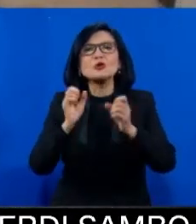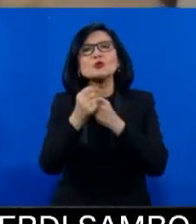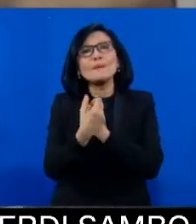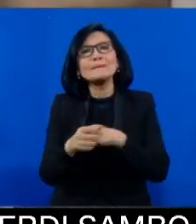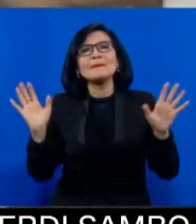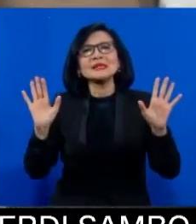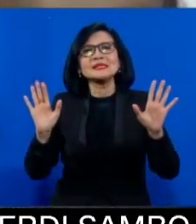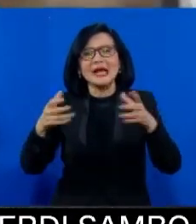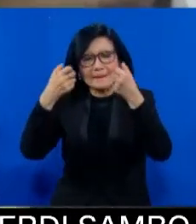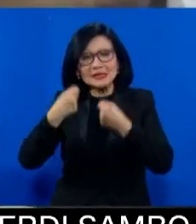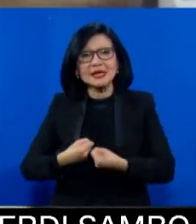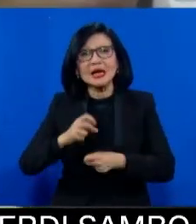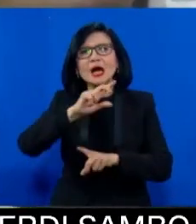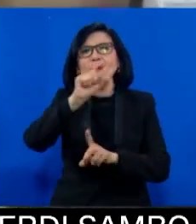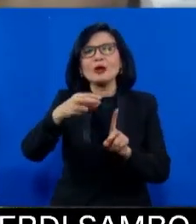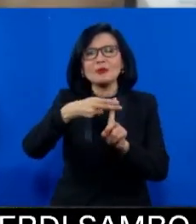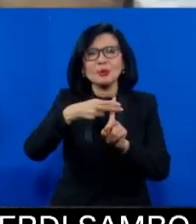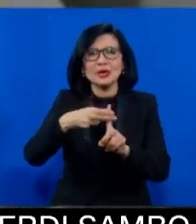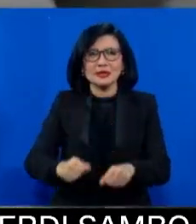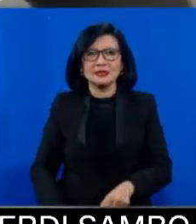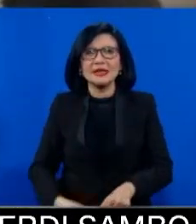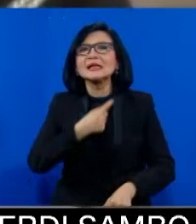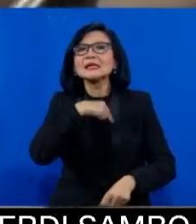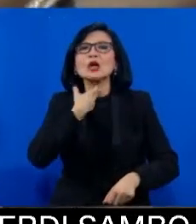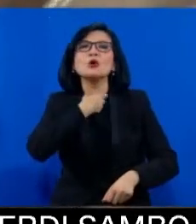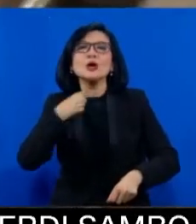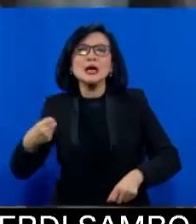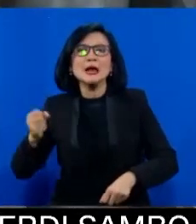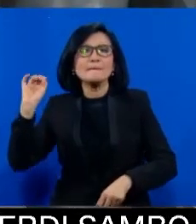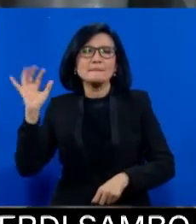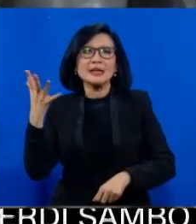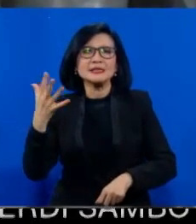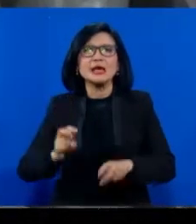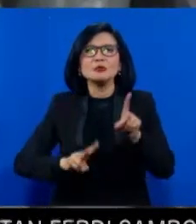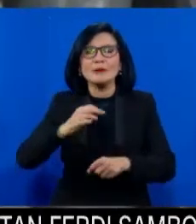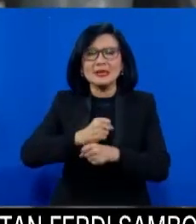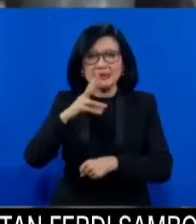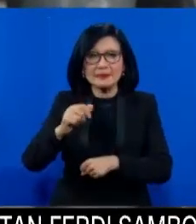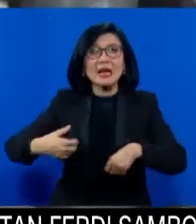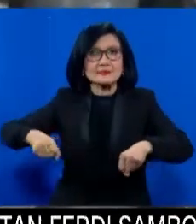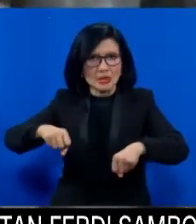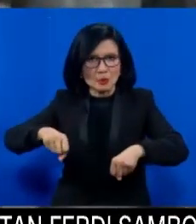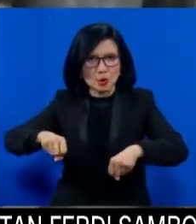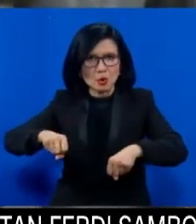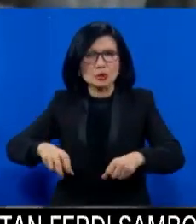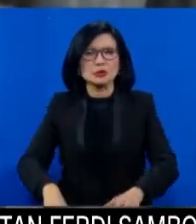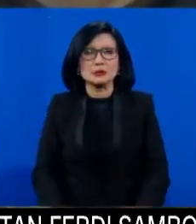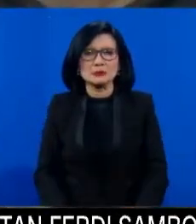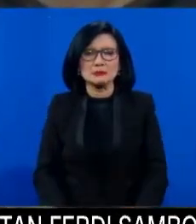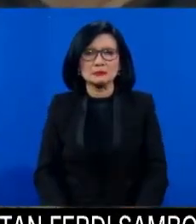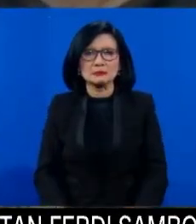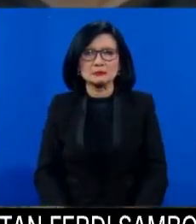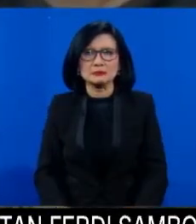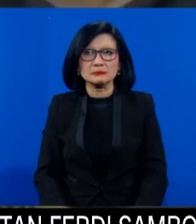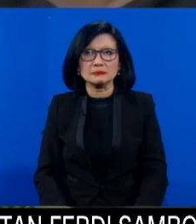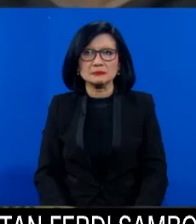lalu. Dari tangan tersangka, polisi menyita sebuah kalung emas seberat 12 gram dan sepeda motor. Berpura-pura untuk